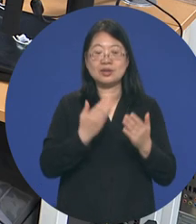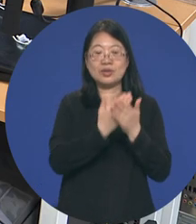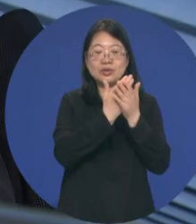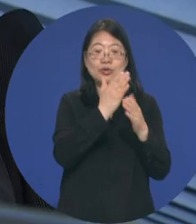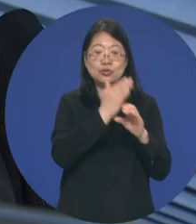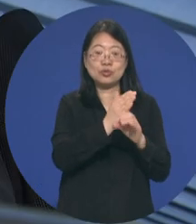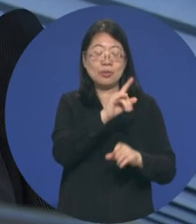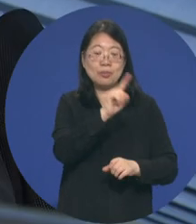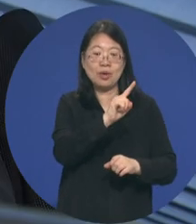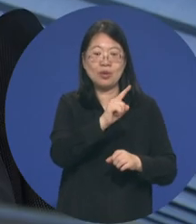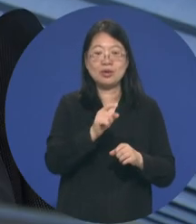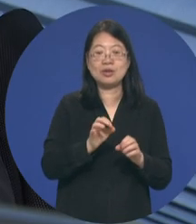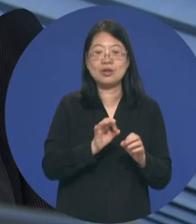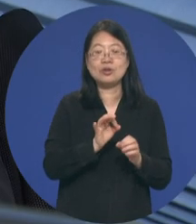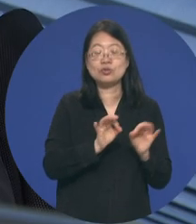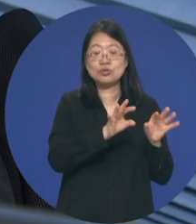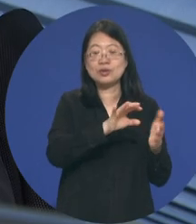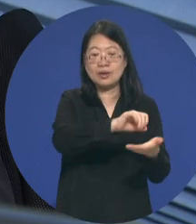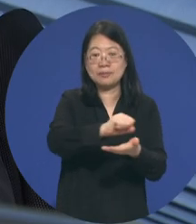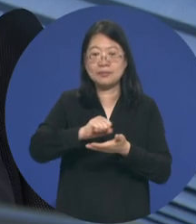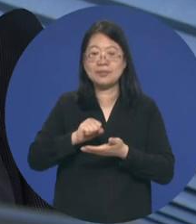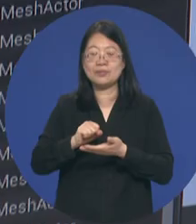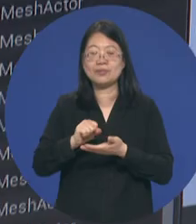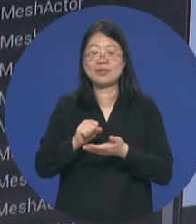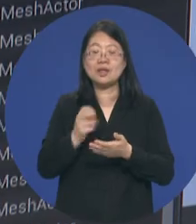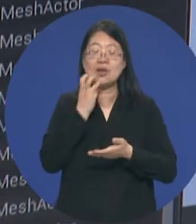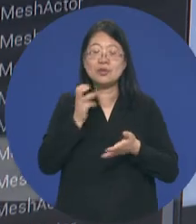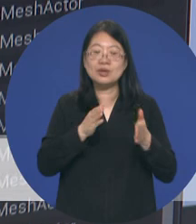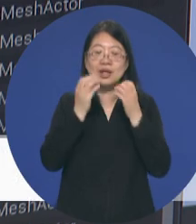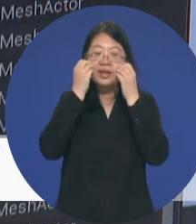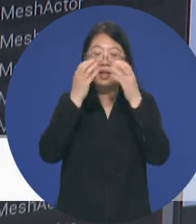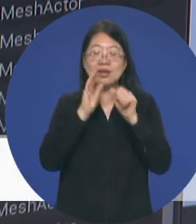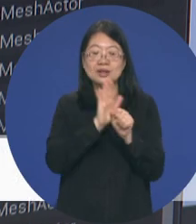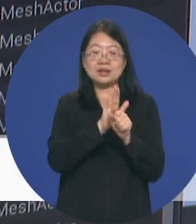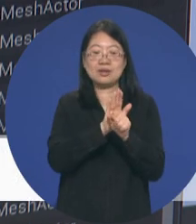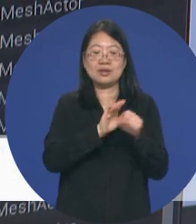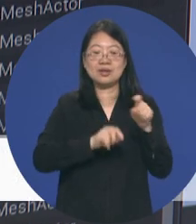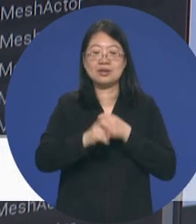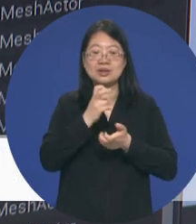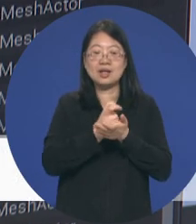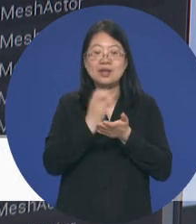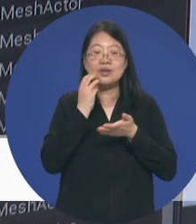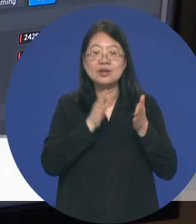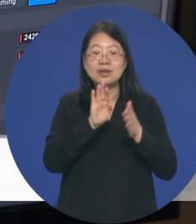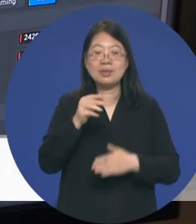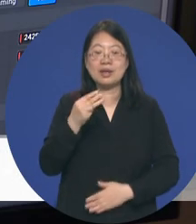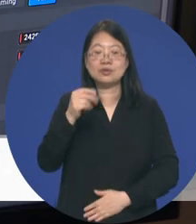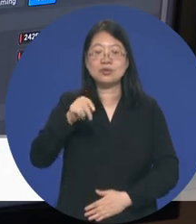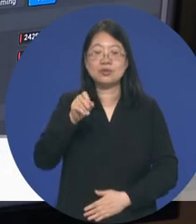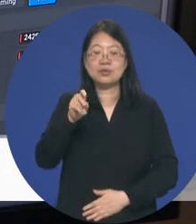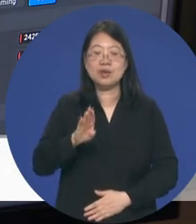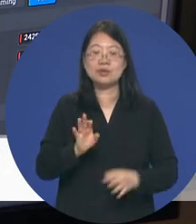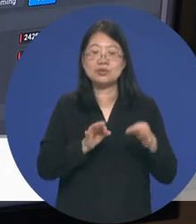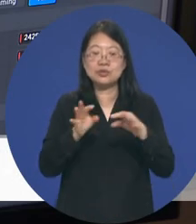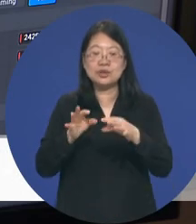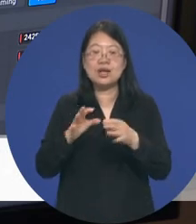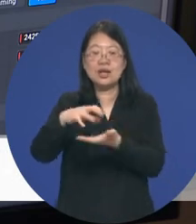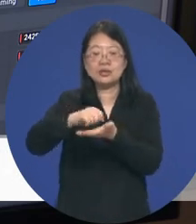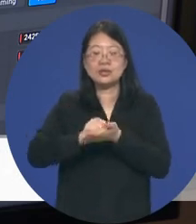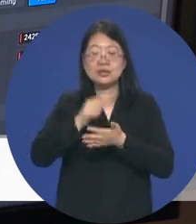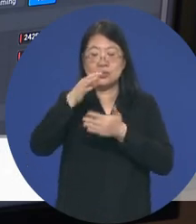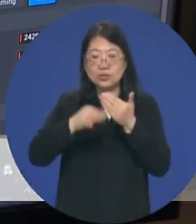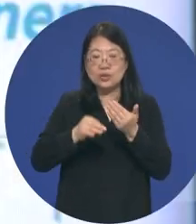관은 바로 투자유치이를 위해 경도는 새로운 지원인 경기 밸업 스타트업 자치 프로그램을